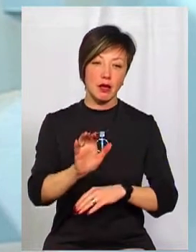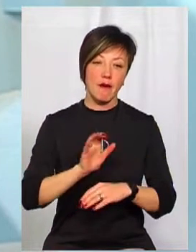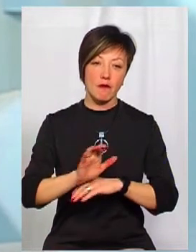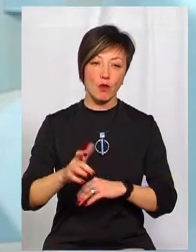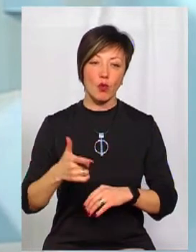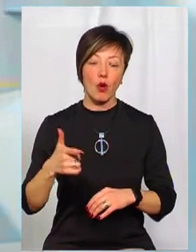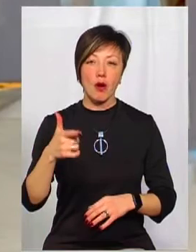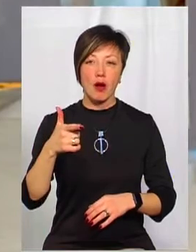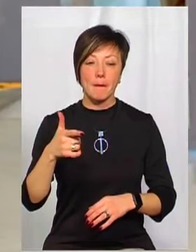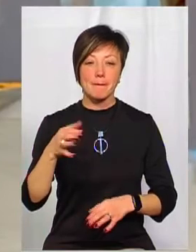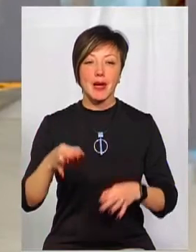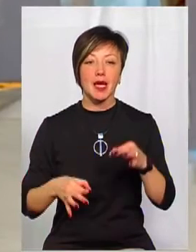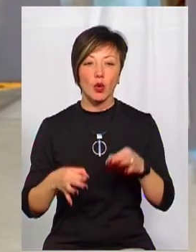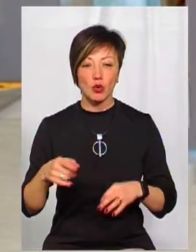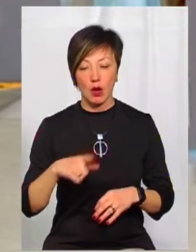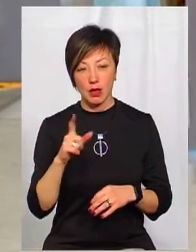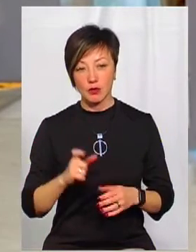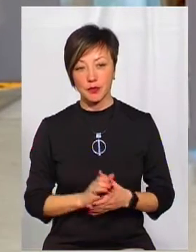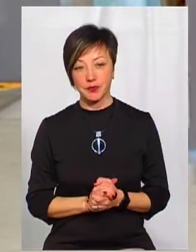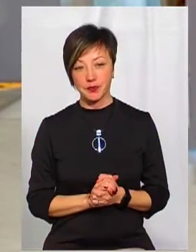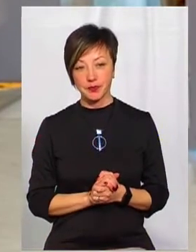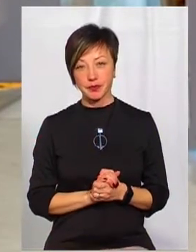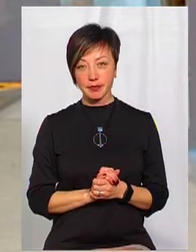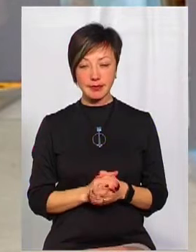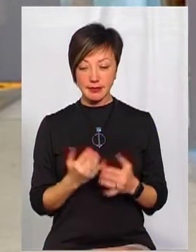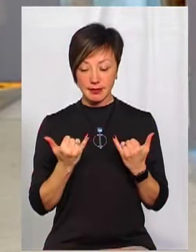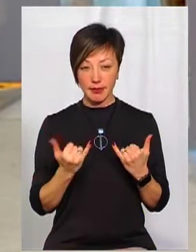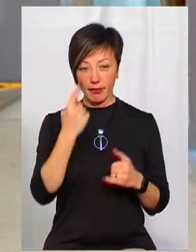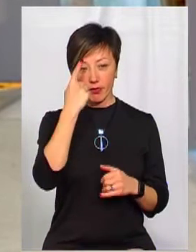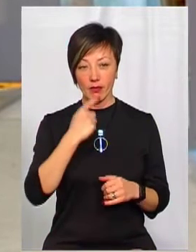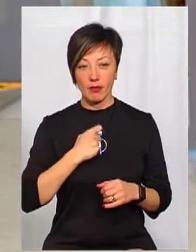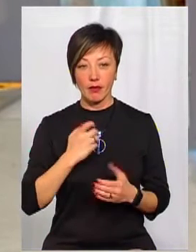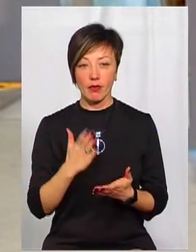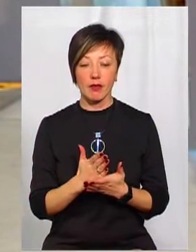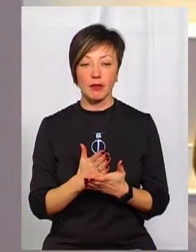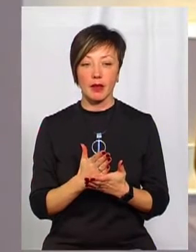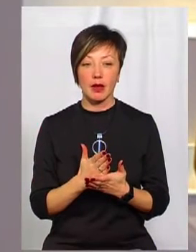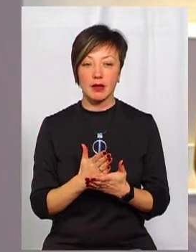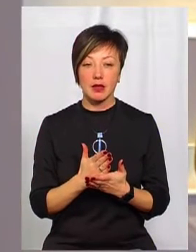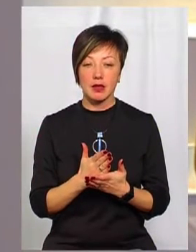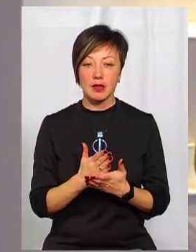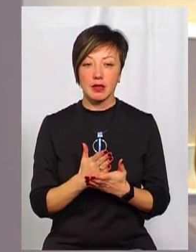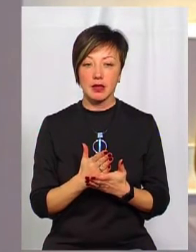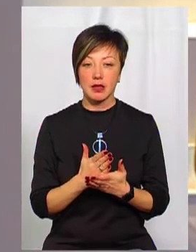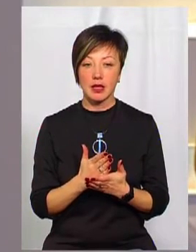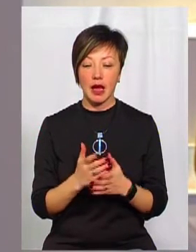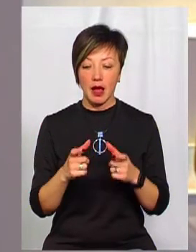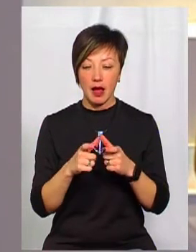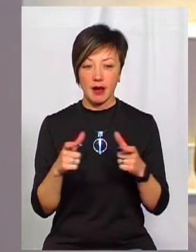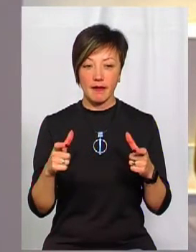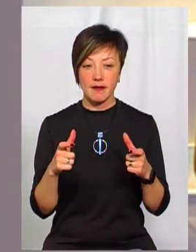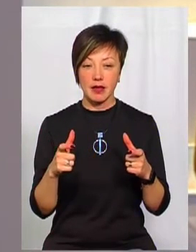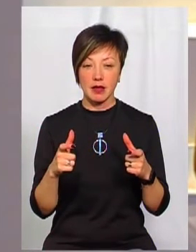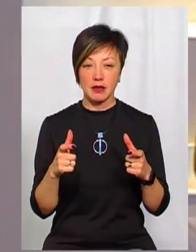природного газу. І буквально секундочку, тому що щойно надійшло повідомлення, от свіжою вже